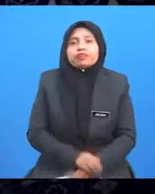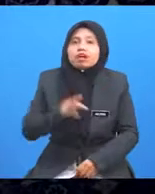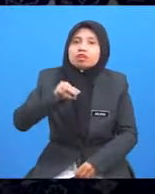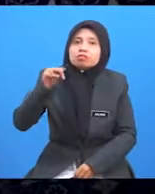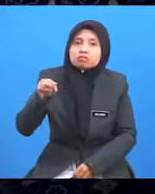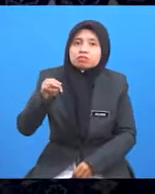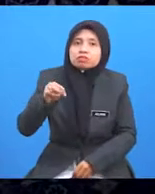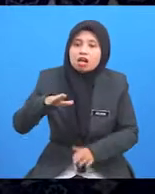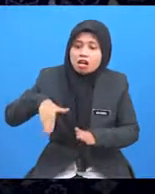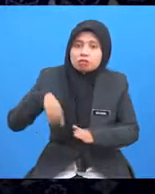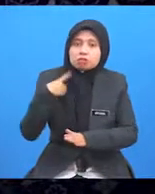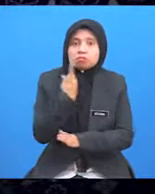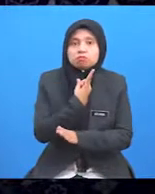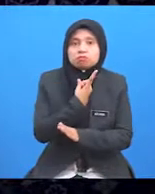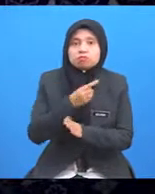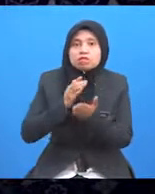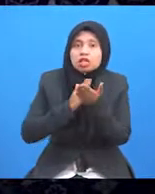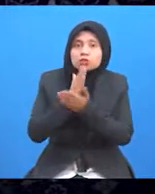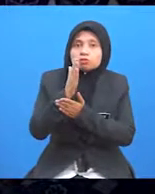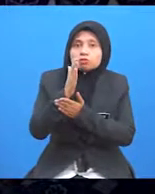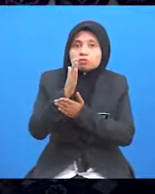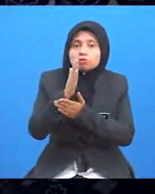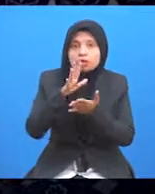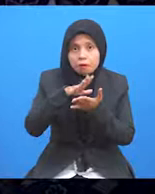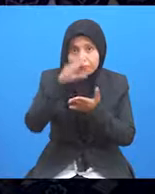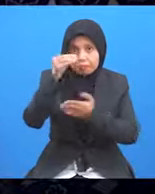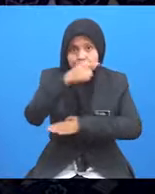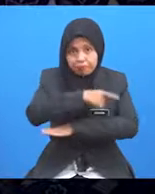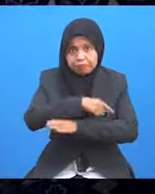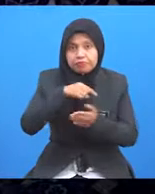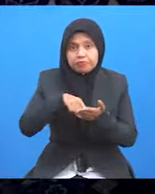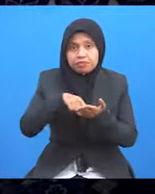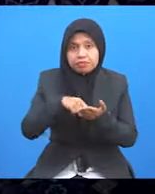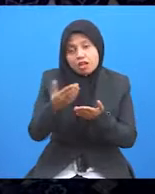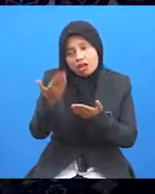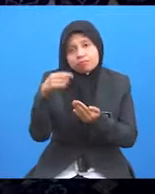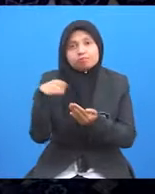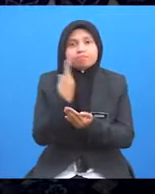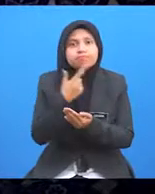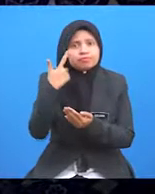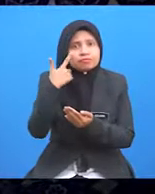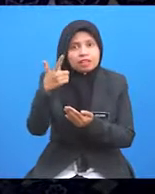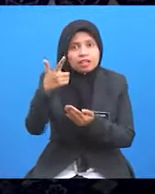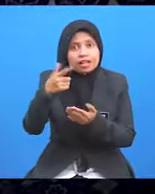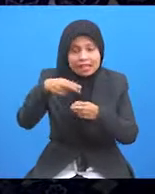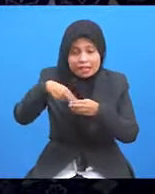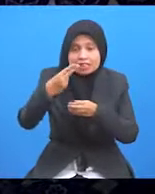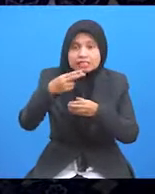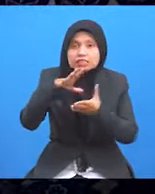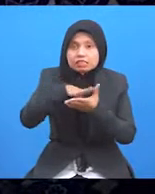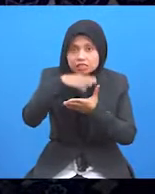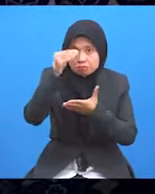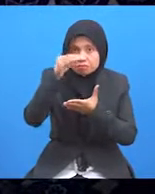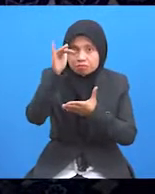Murid-murid, sebelum kita meneruskan sesi pembelajaran ini, mari kita lihat hasil